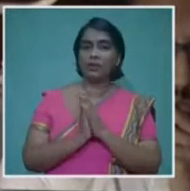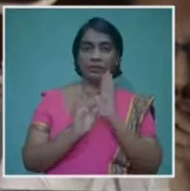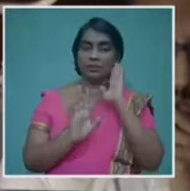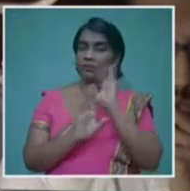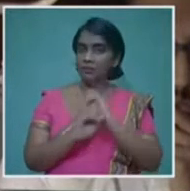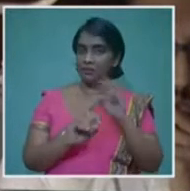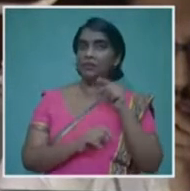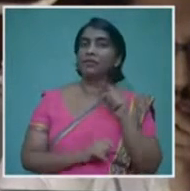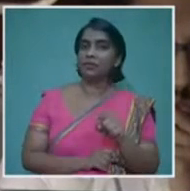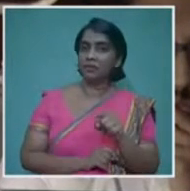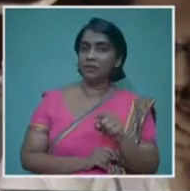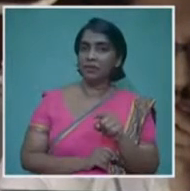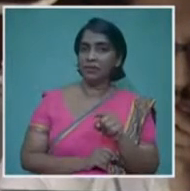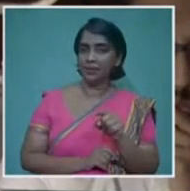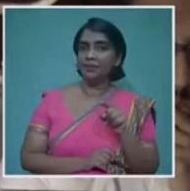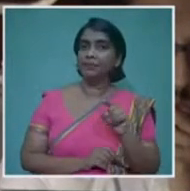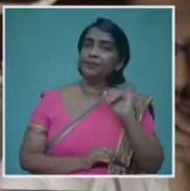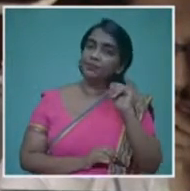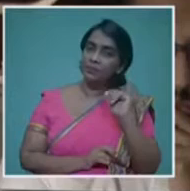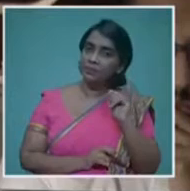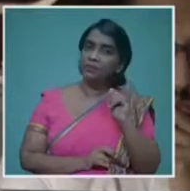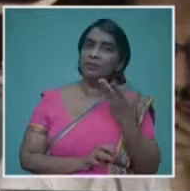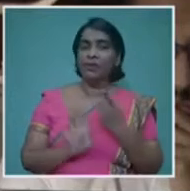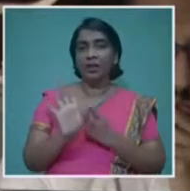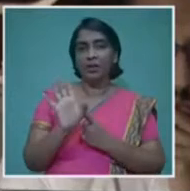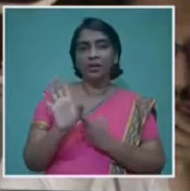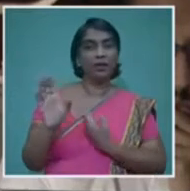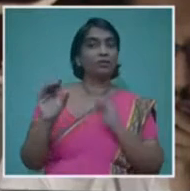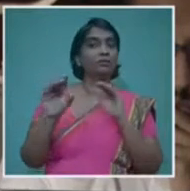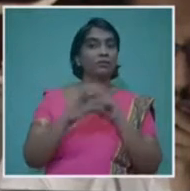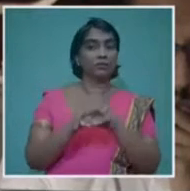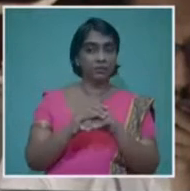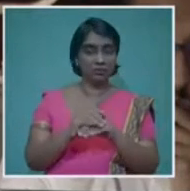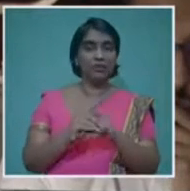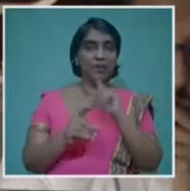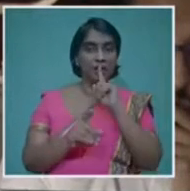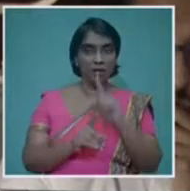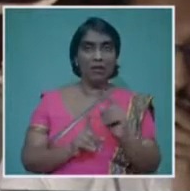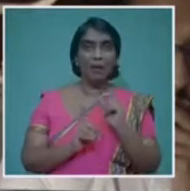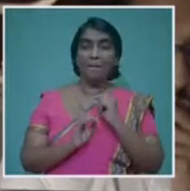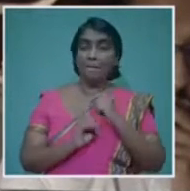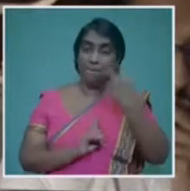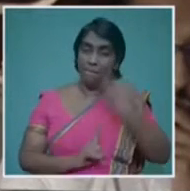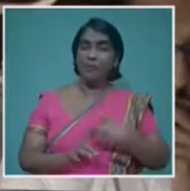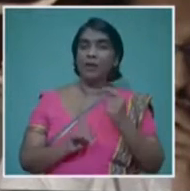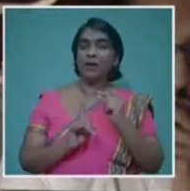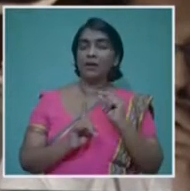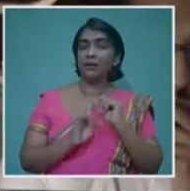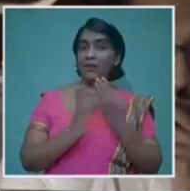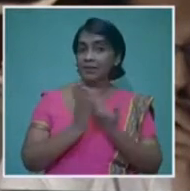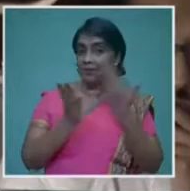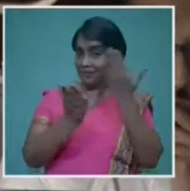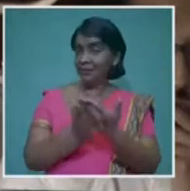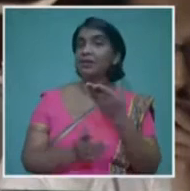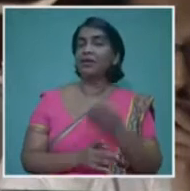සිද්ධ වෙන්නේ. ඉතින් එතකොට මේ යම් ආකාරයේ දැන් තරුණ නියෝජනය වෙනුවෙන් ඒ කරන ලද ඉල්ලීමේ පුද්ගලික 50 කටුම්පත තුල